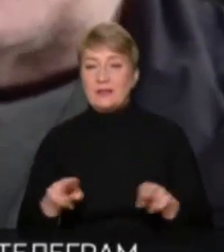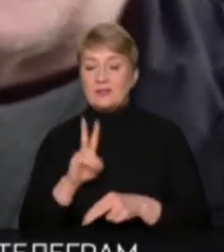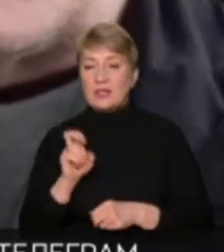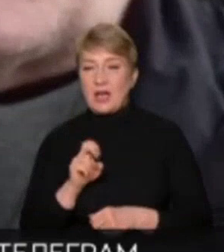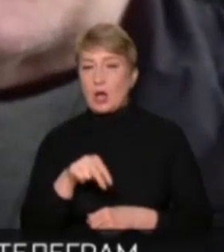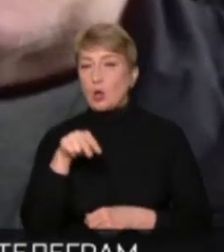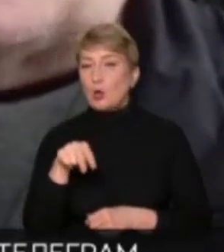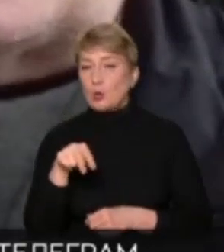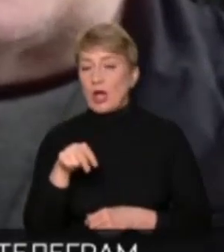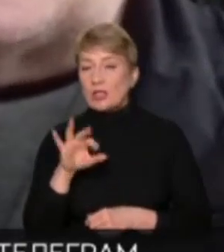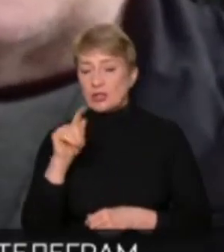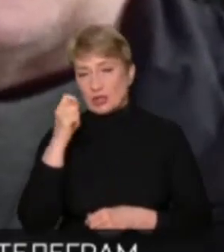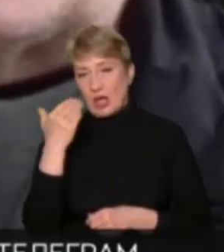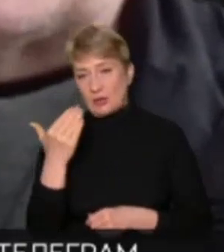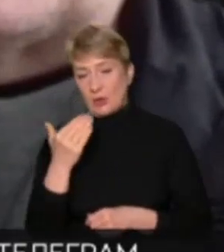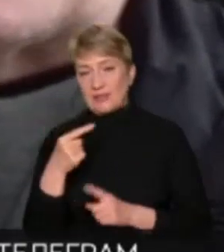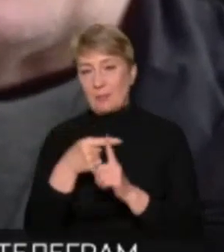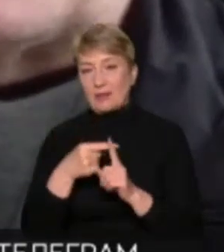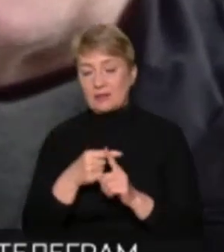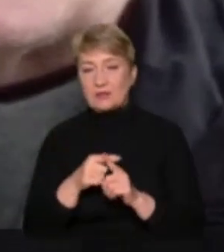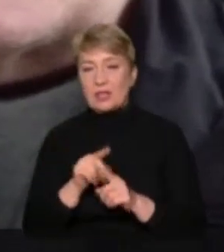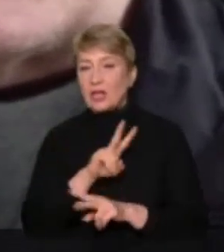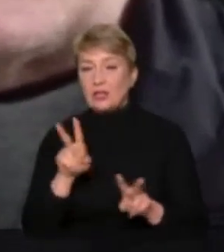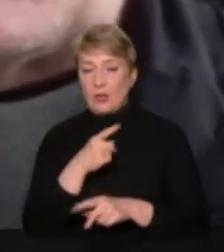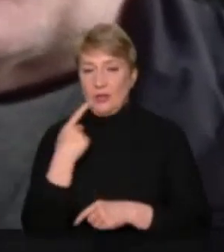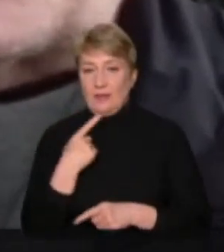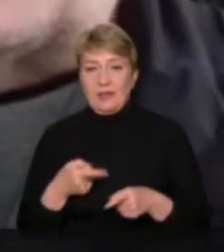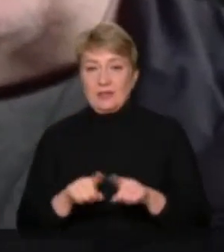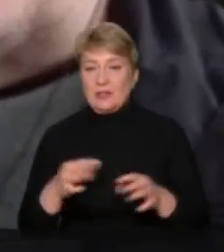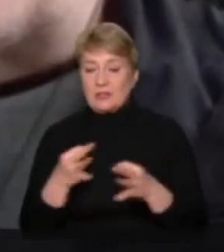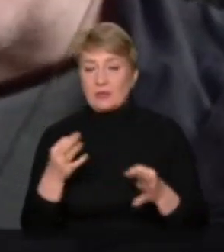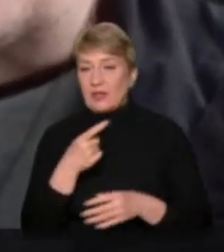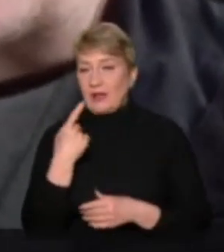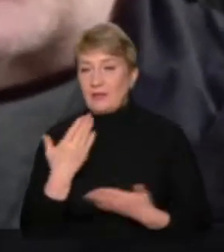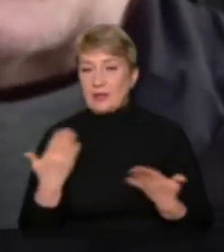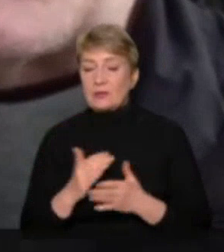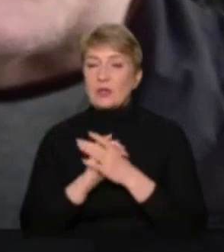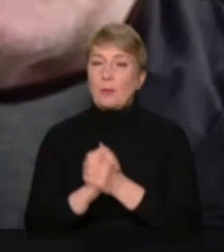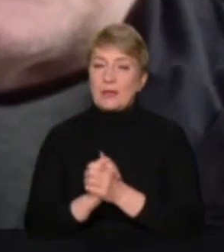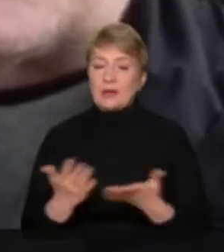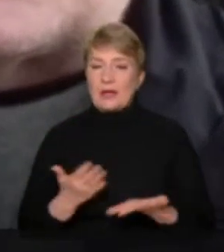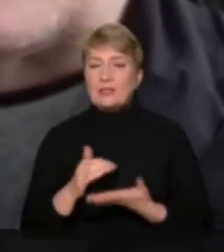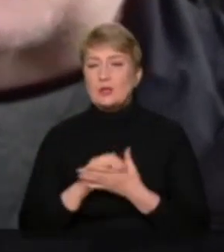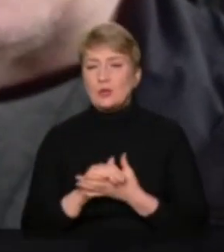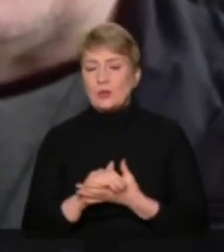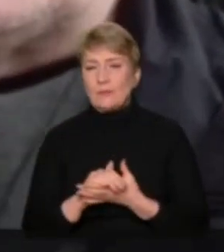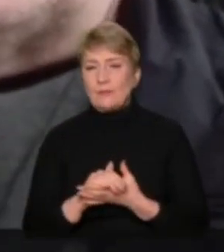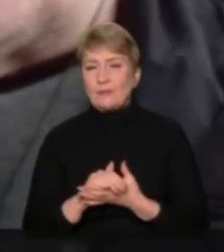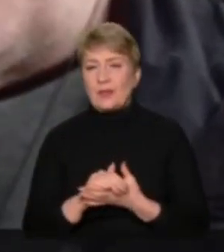Білорусі, ніхто не казав про те, що давайте сідати за стіл перемовин. Вони не казали нічого про якийсь мир, про якусь дружбу, про ще якісь такі